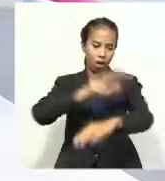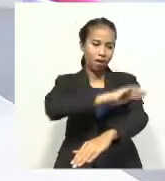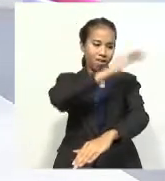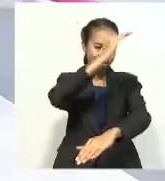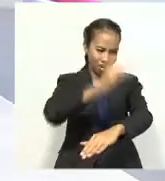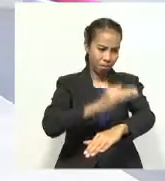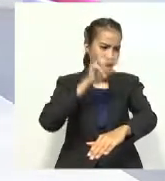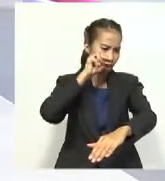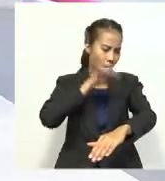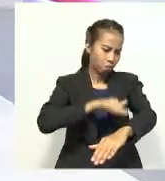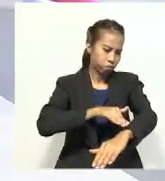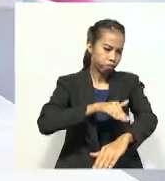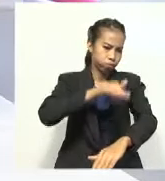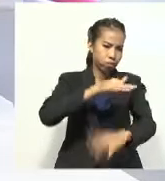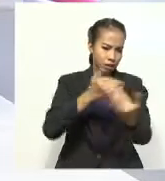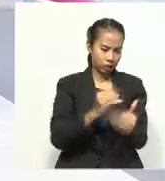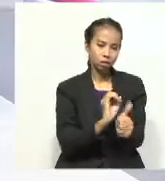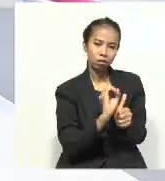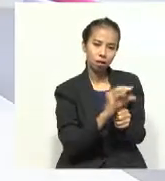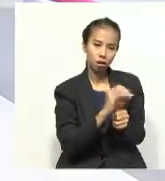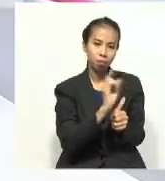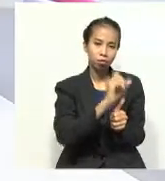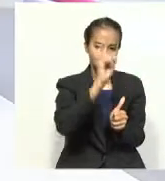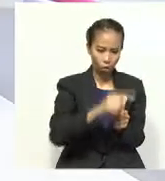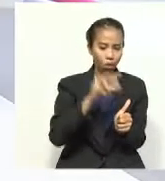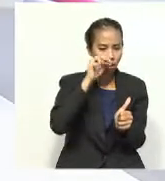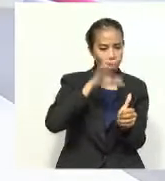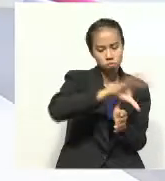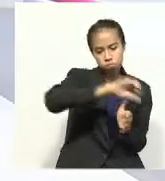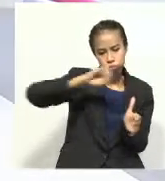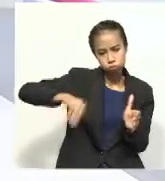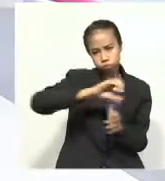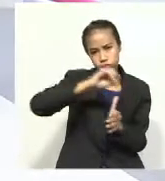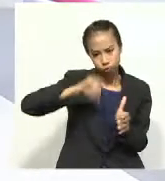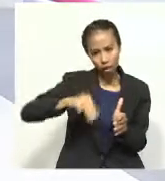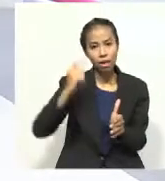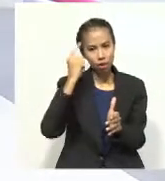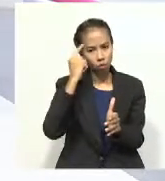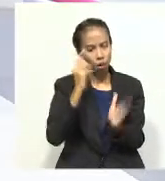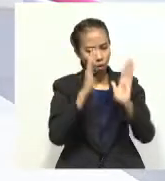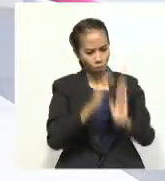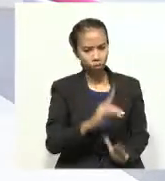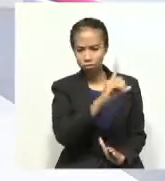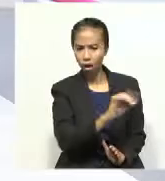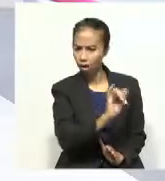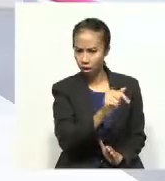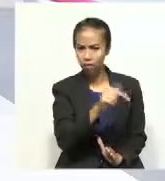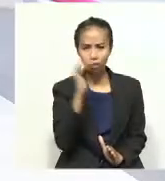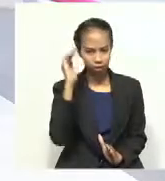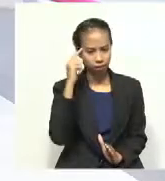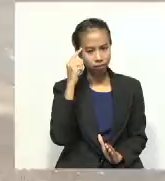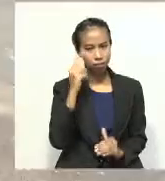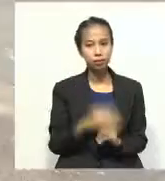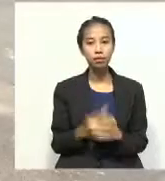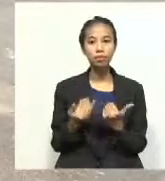พิ่มมากขึ้นแนะนำให้เจ้าหน้าที่สูบน้ำออกเพื่อให้มีอากาศภายในและก็ยังเชื่อว่าผู้ที่ติดอยู่ในถ้ำยังมีชีวิตอยู่ค่ะ